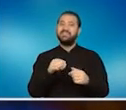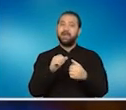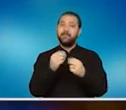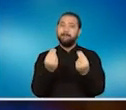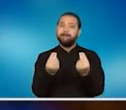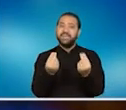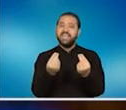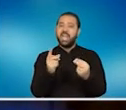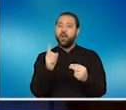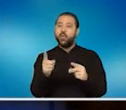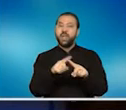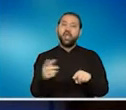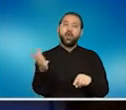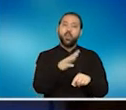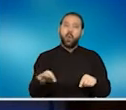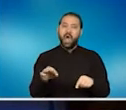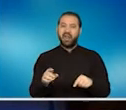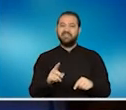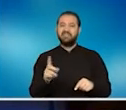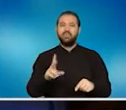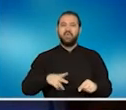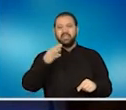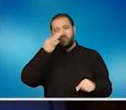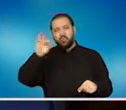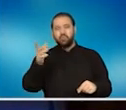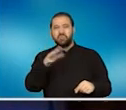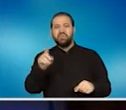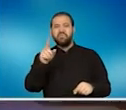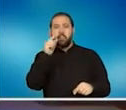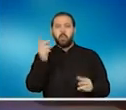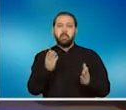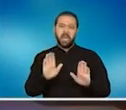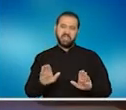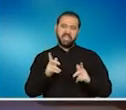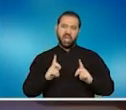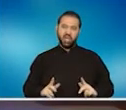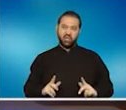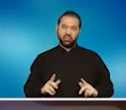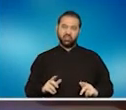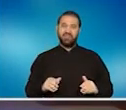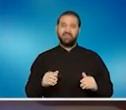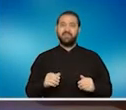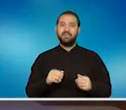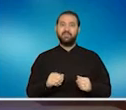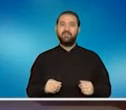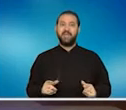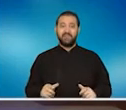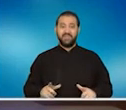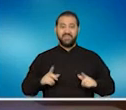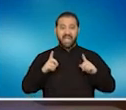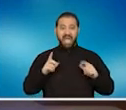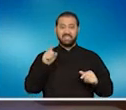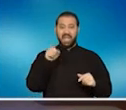suficient numai să fii om care nu te implici în conflicte, ci activitatea